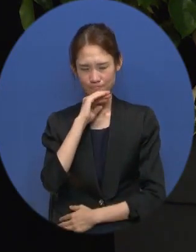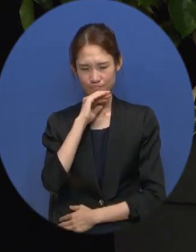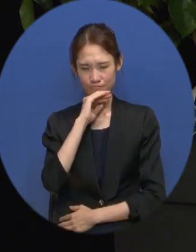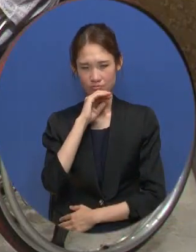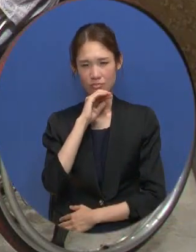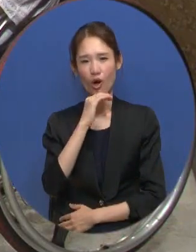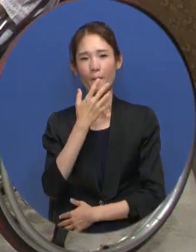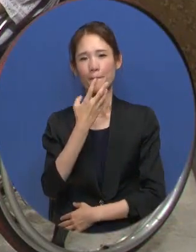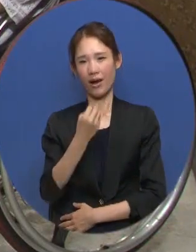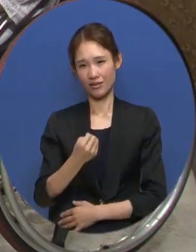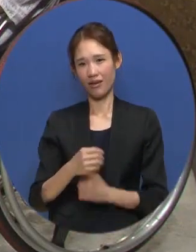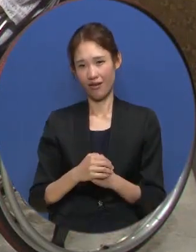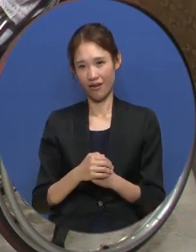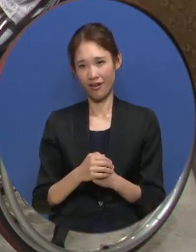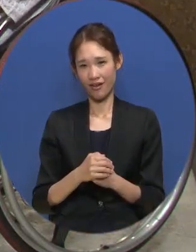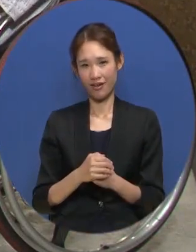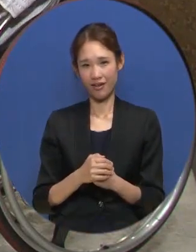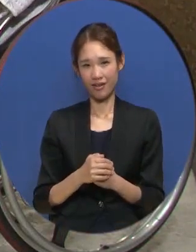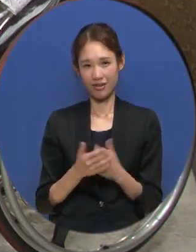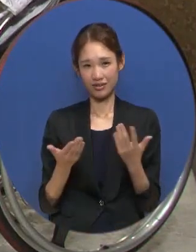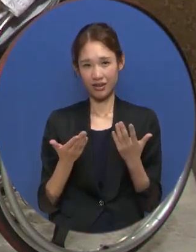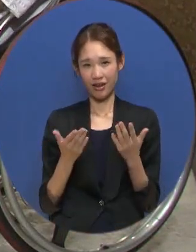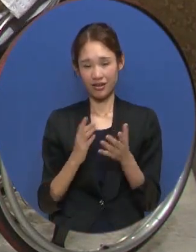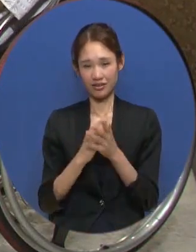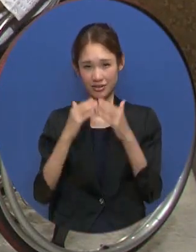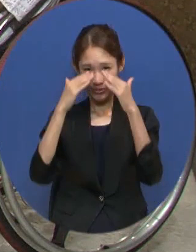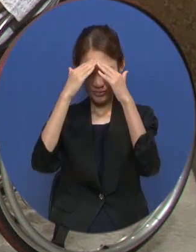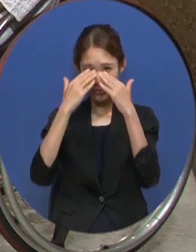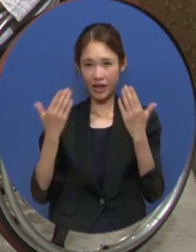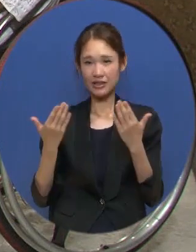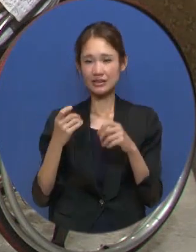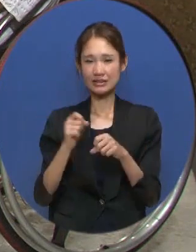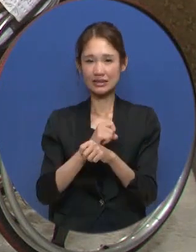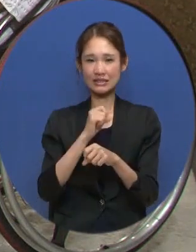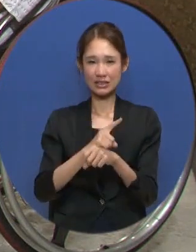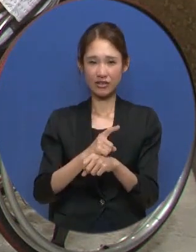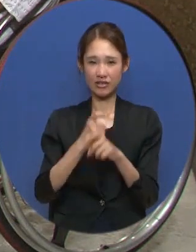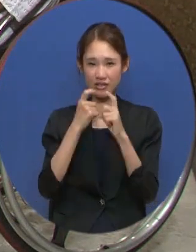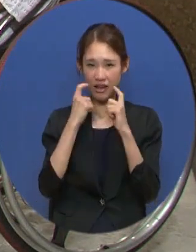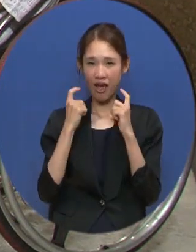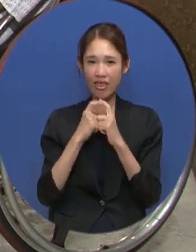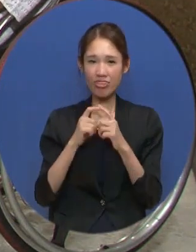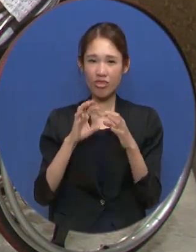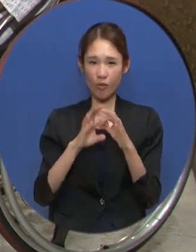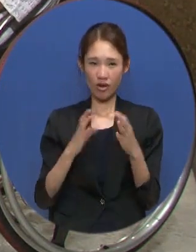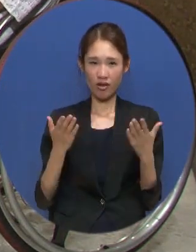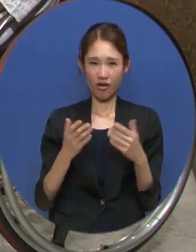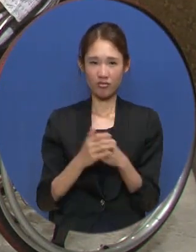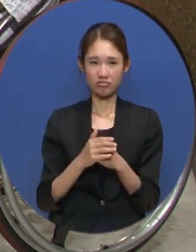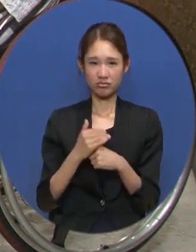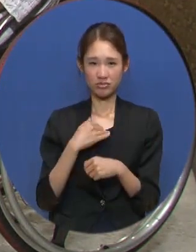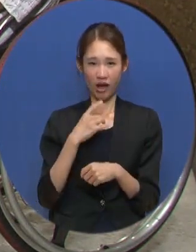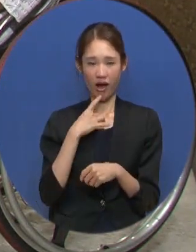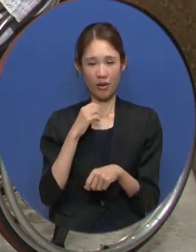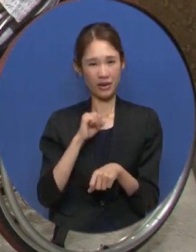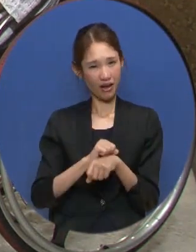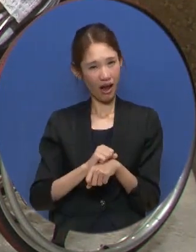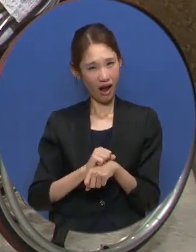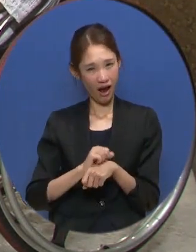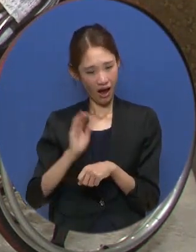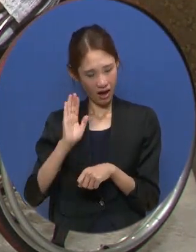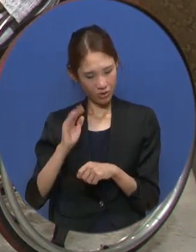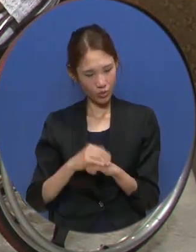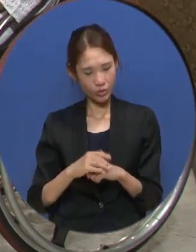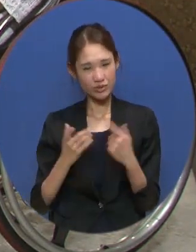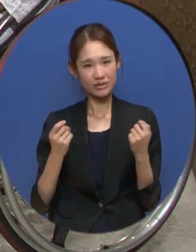시간이에요. 그럴 것 예. 같아요. 이제 재택근무 특성상 정말 개인적인 업무잖아요. 어떻게 보면 네. 그냥 저만 잘하면 되고 그쵸.